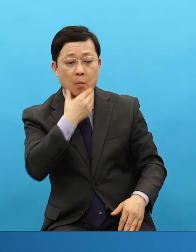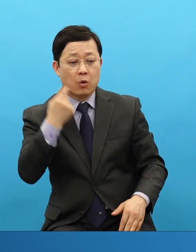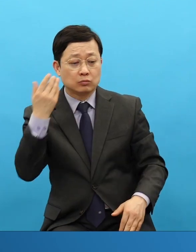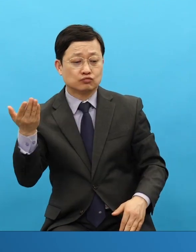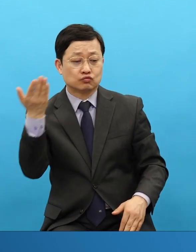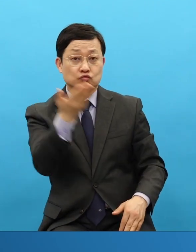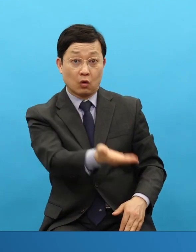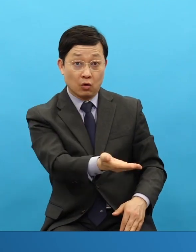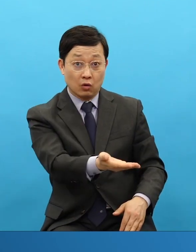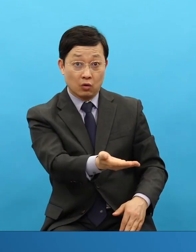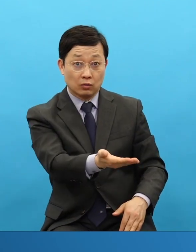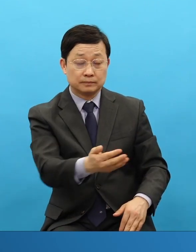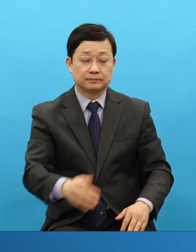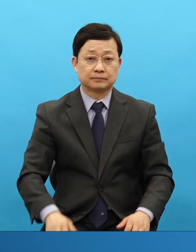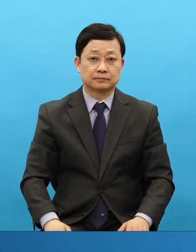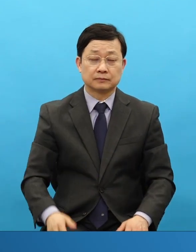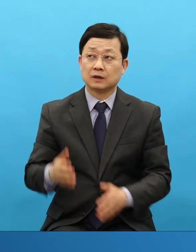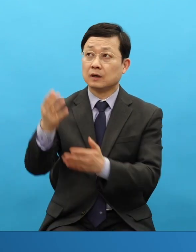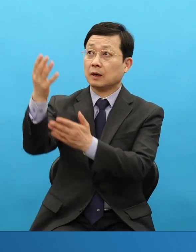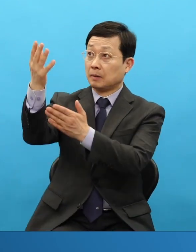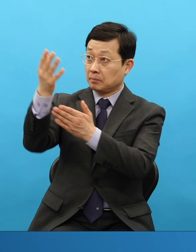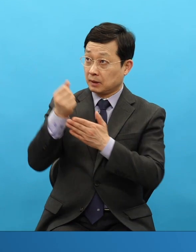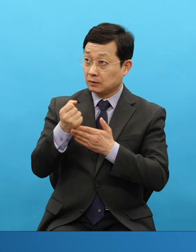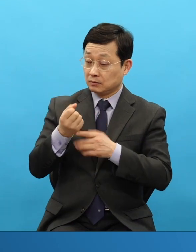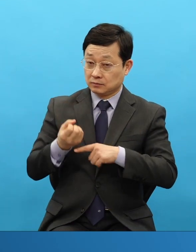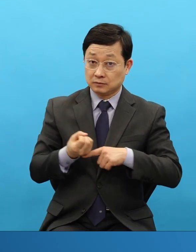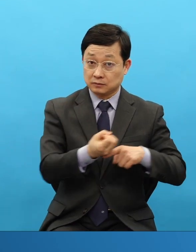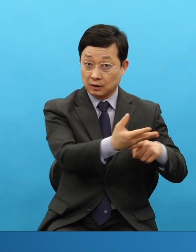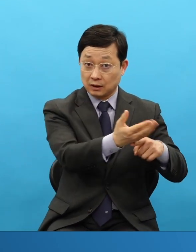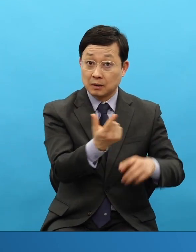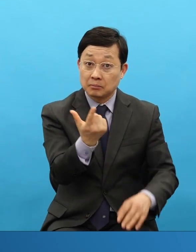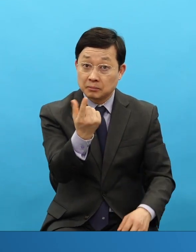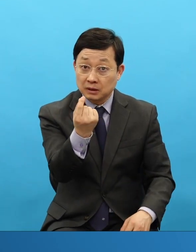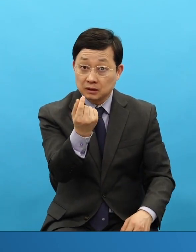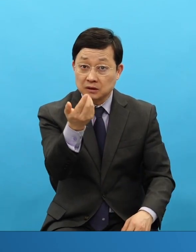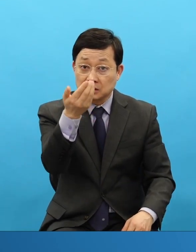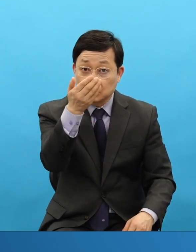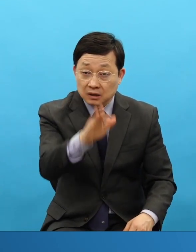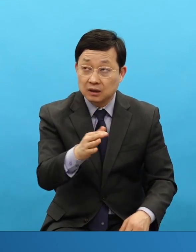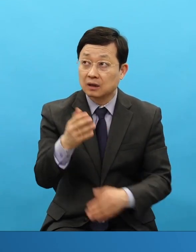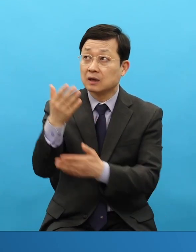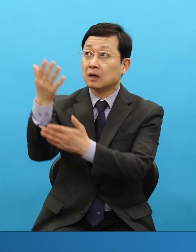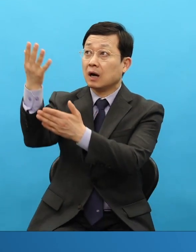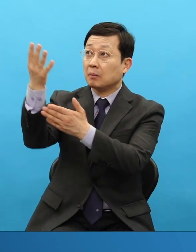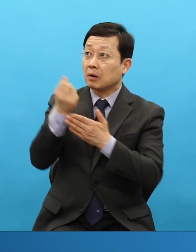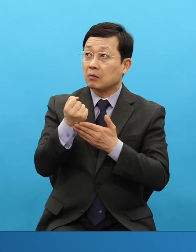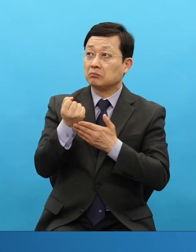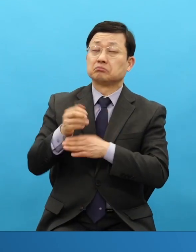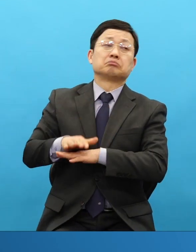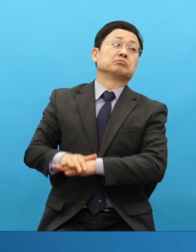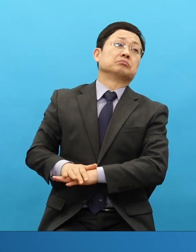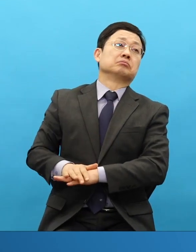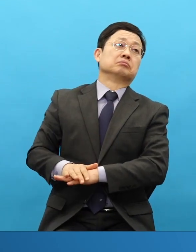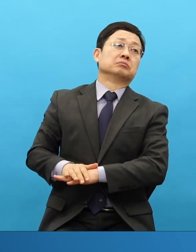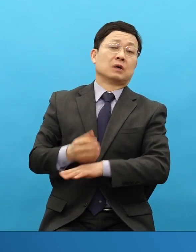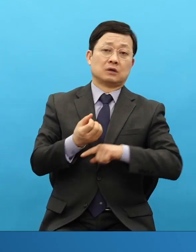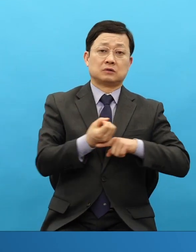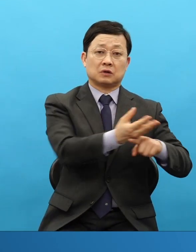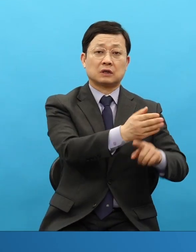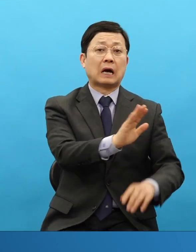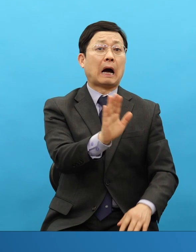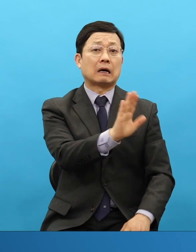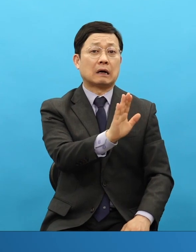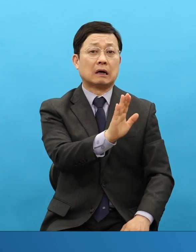nation the gospel. 전해야 되겠죠. But they must relay it. 안 전한 겁니다. But they did not. 그래서